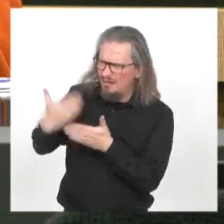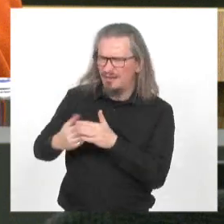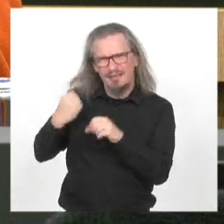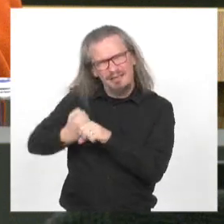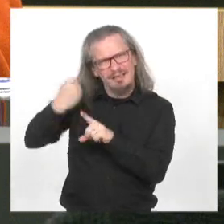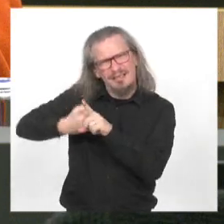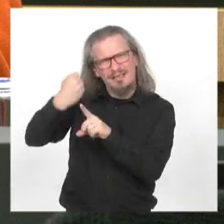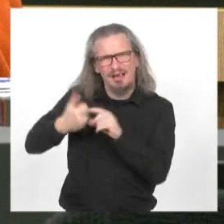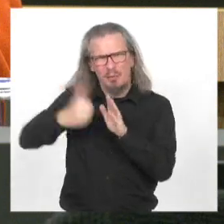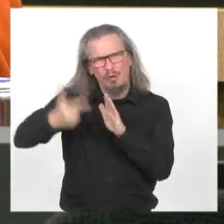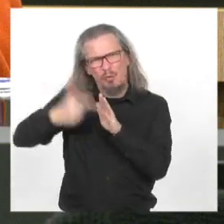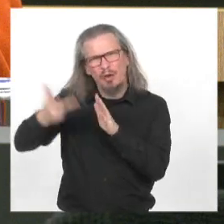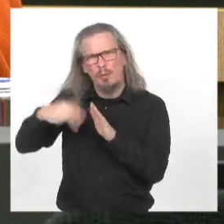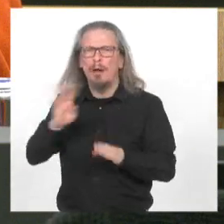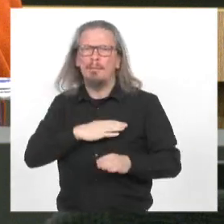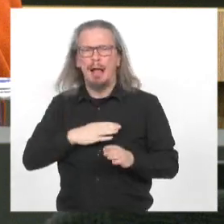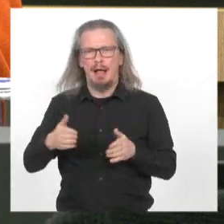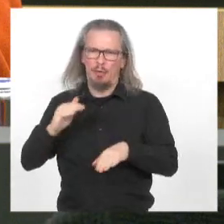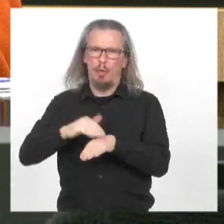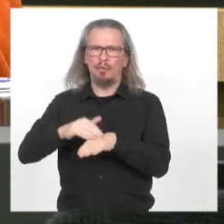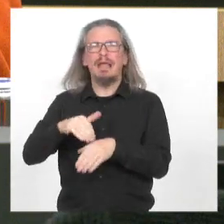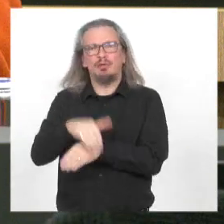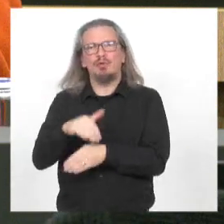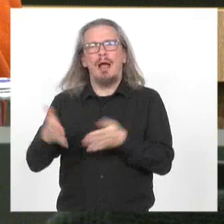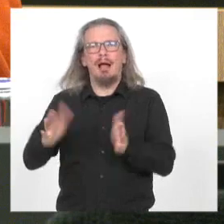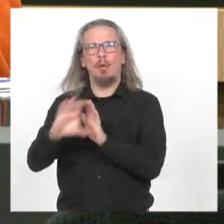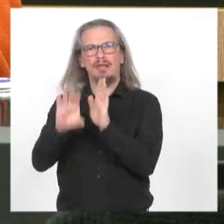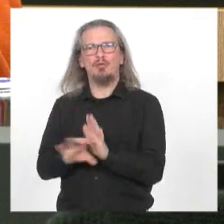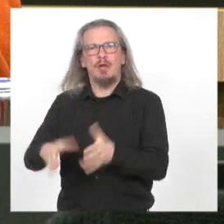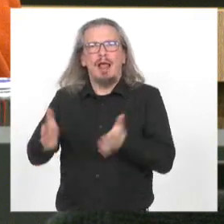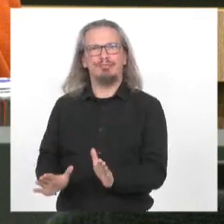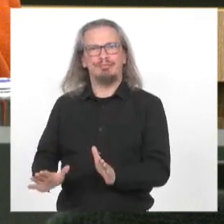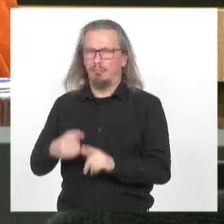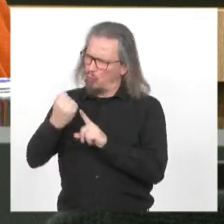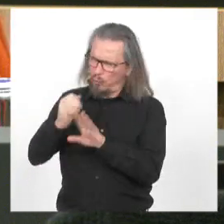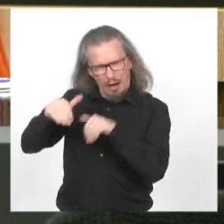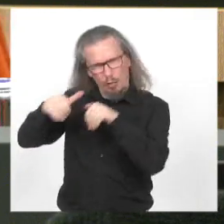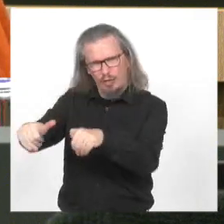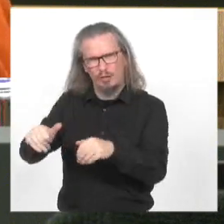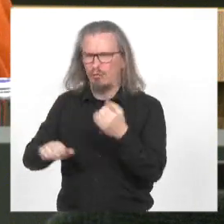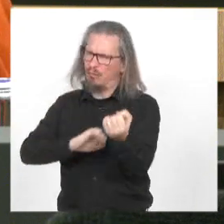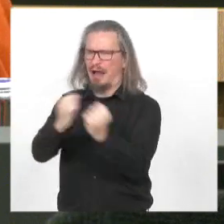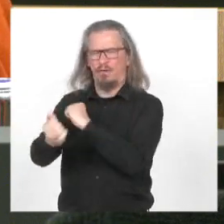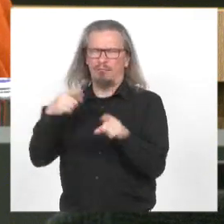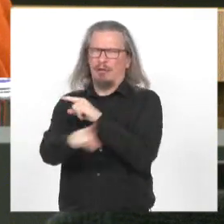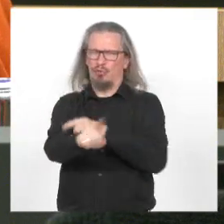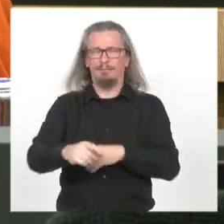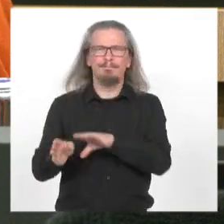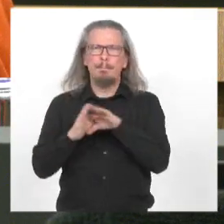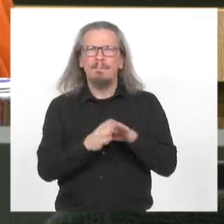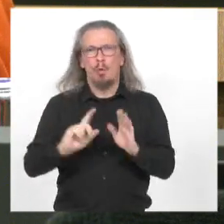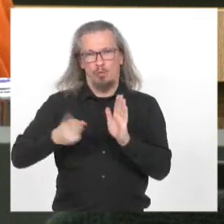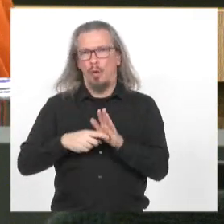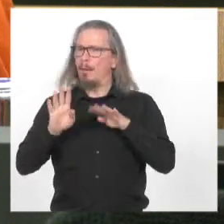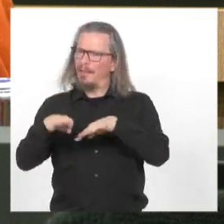des mois après la décision du Conseil constitutionnel ce soir. Le combat continue contre cette réforme inique. Le droit de manifester est un